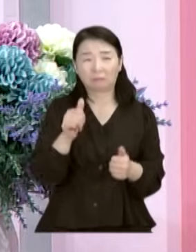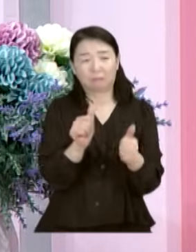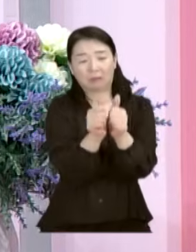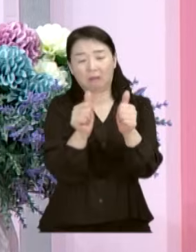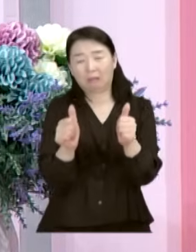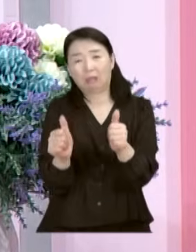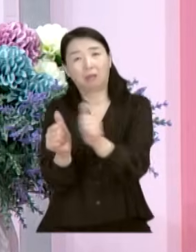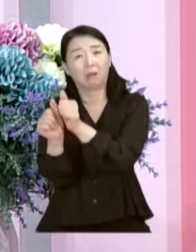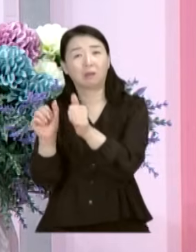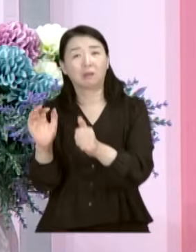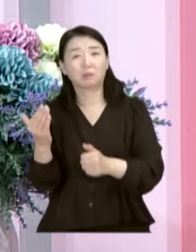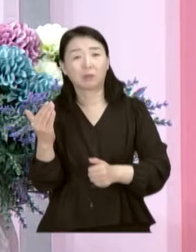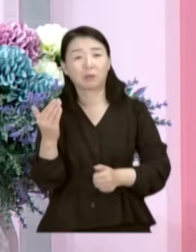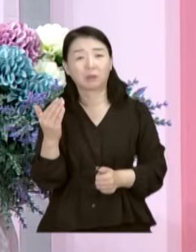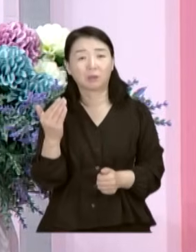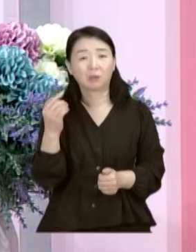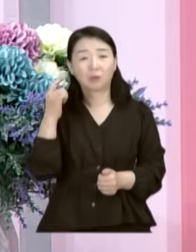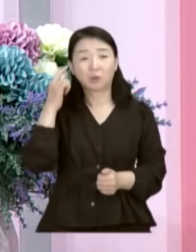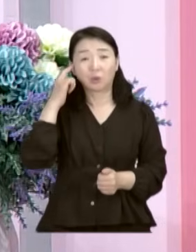자꾸 부딪혀요